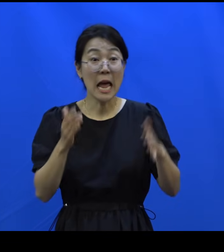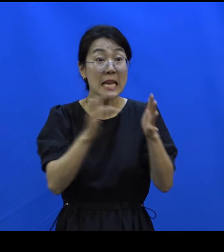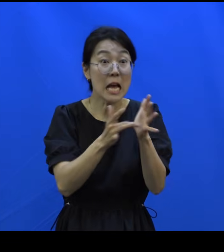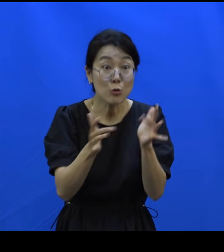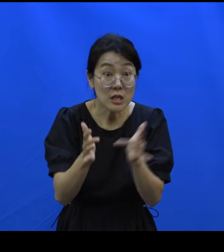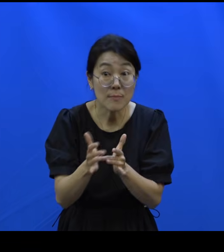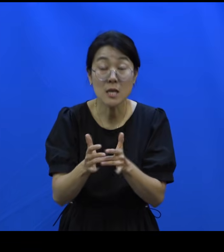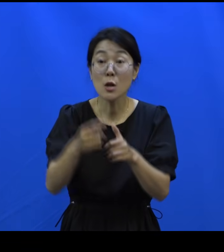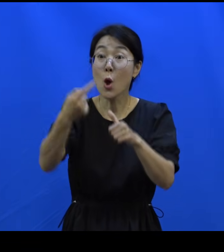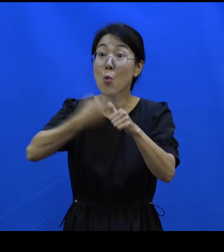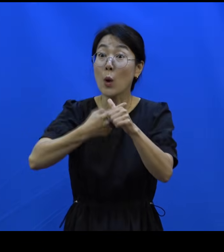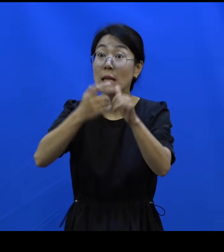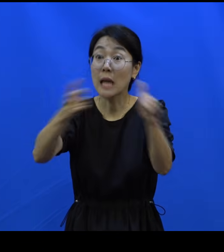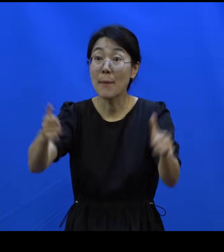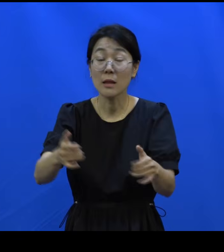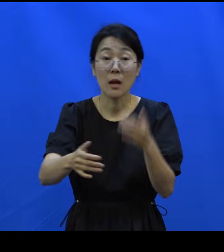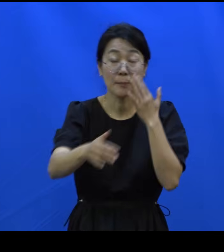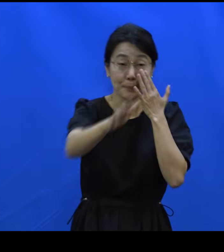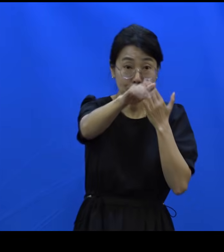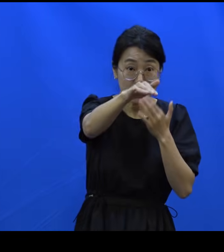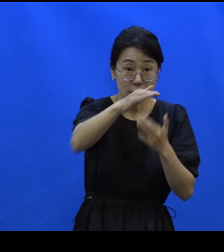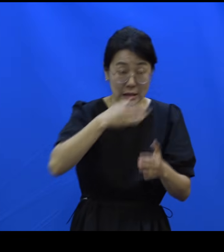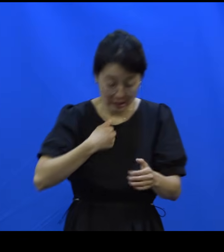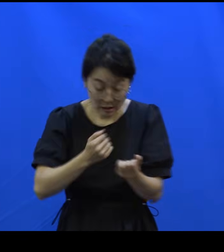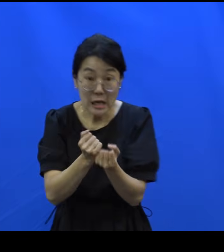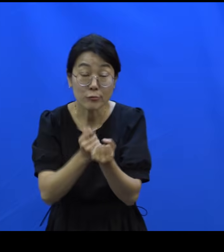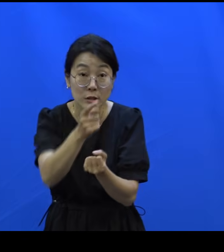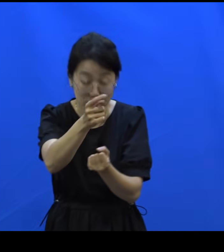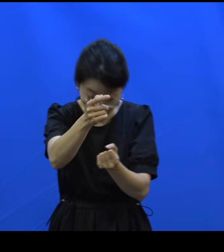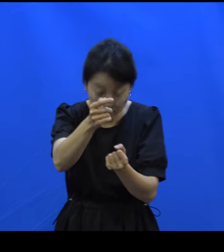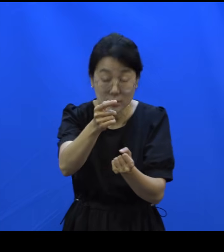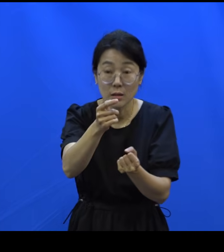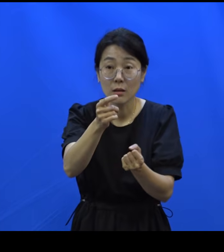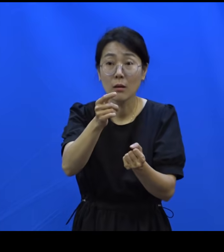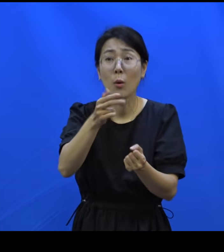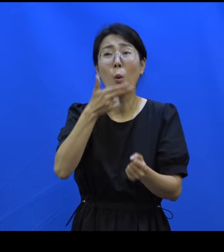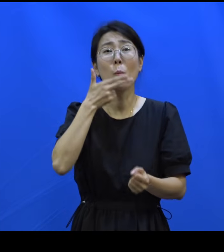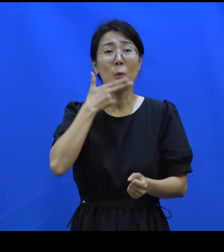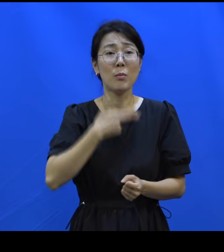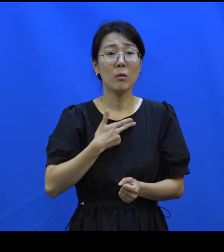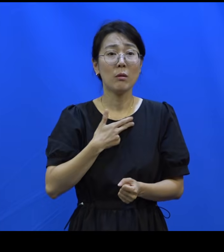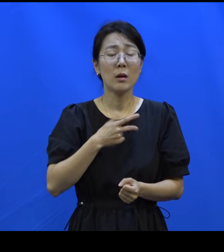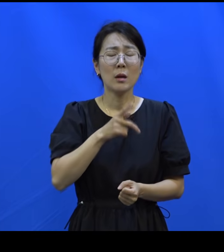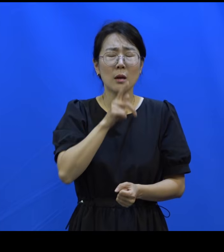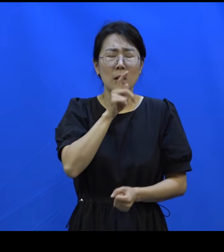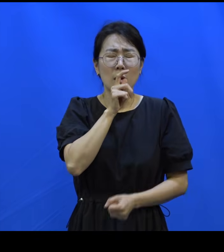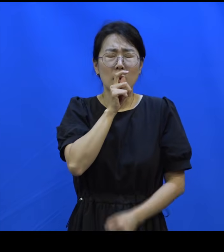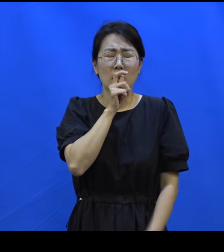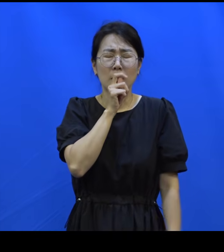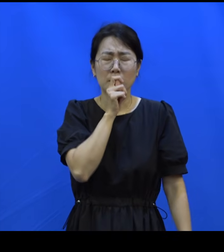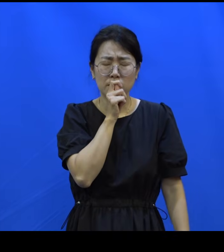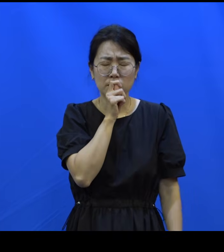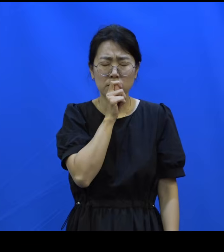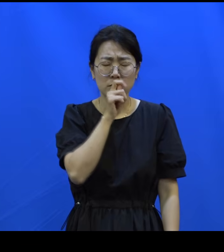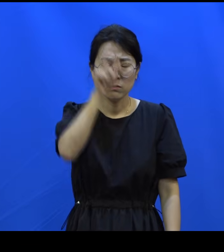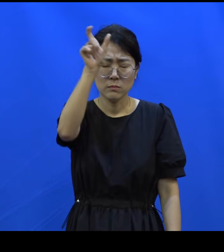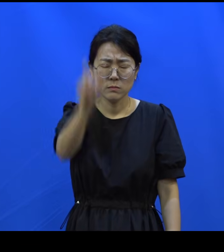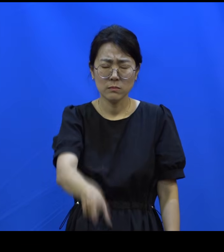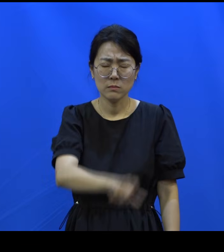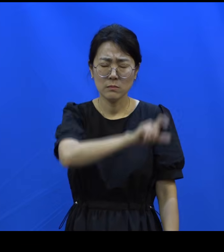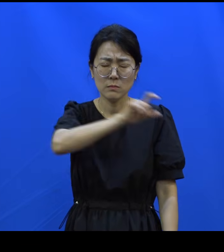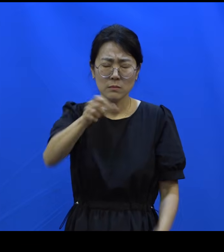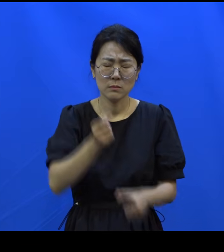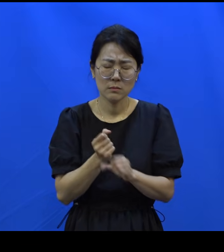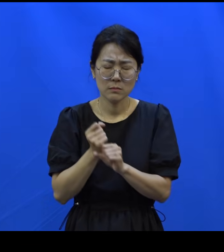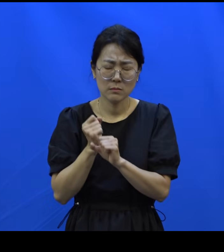싸우지 않으셨습니다. 십자가는 굴욕과 수치의 상징입니다. 주님은 기꺼이 십자가를 지셨습니다. 여러분, 폭력으로 폭력을 잠재울